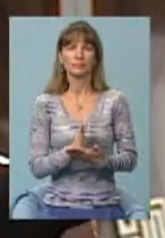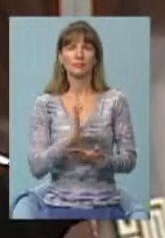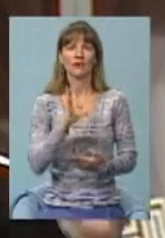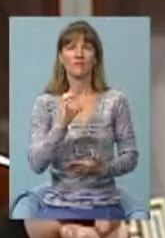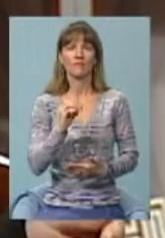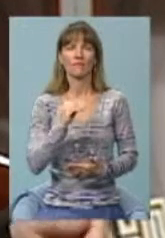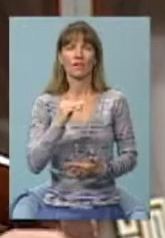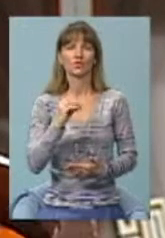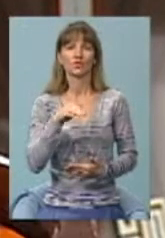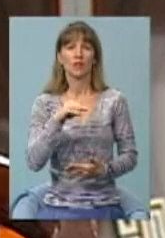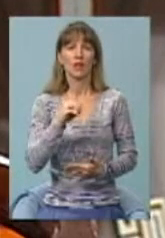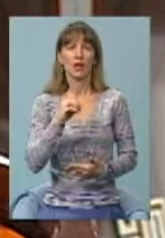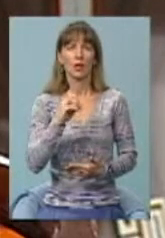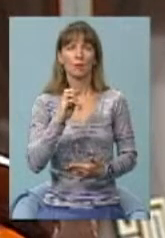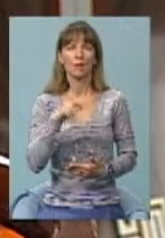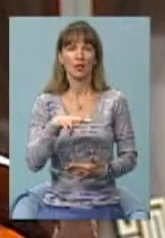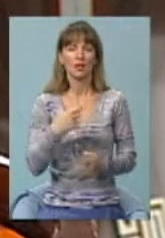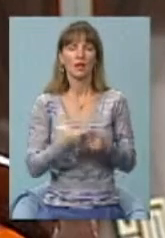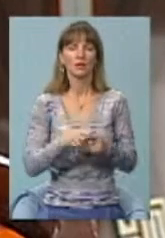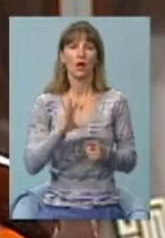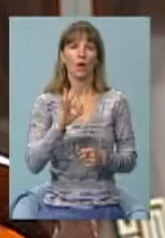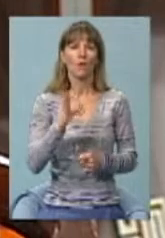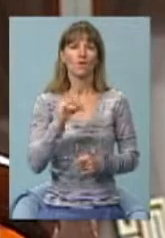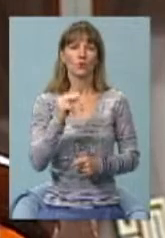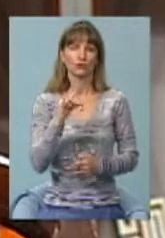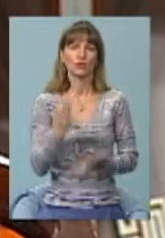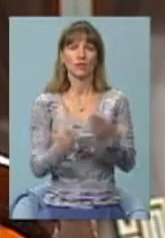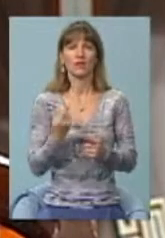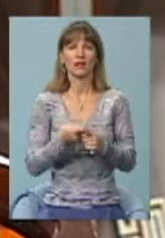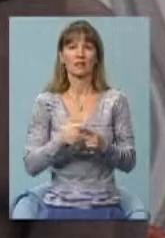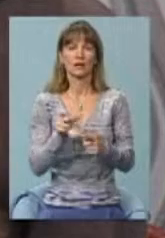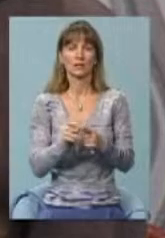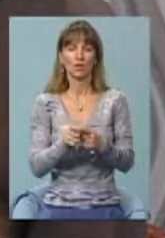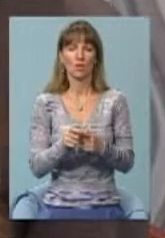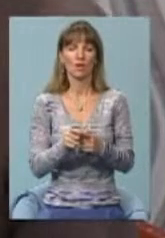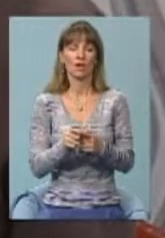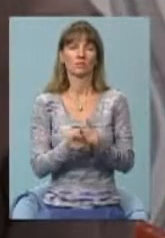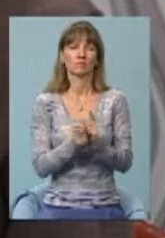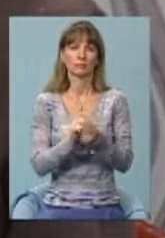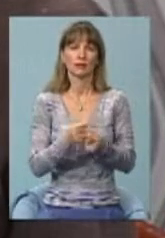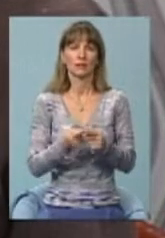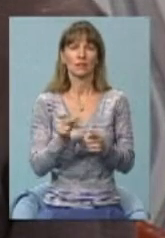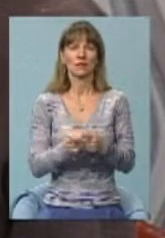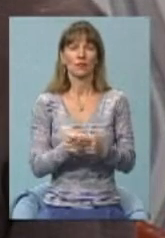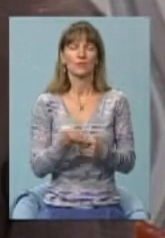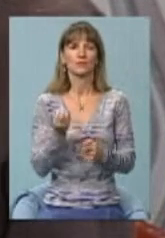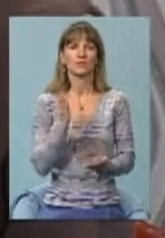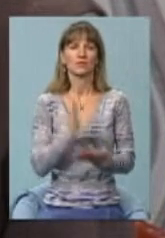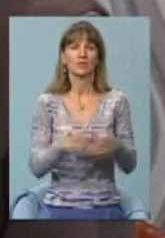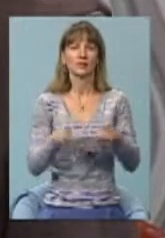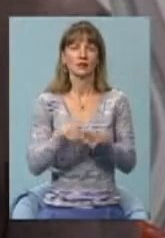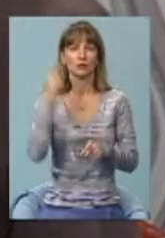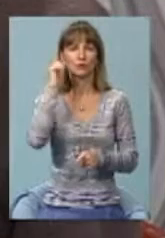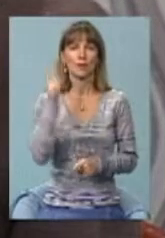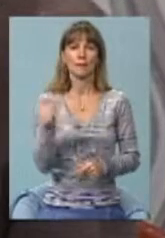це овочі, і от напевно з цього слова пішло це. Так, і з цього також воно пішло. А ще є така думка,